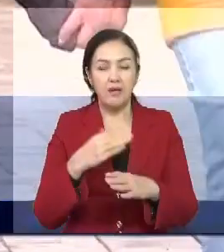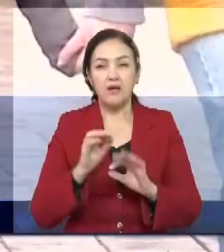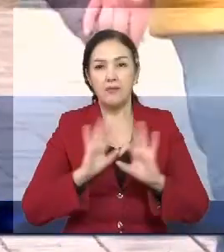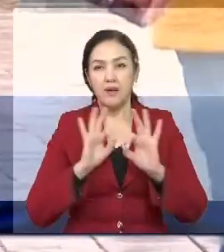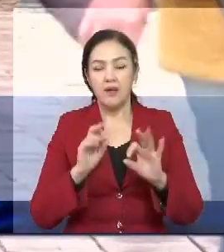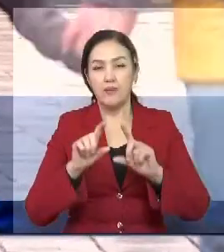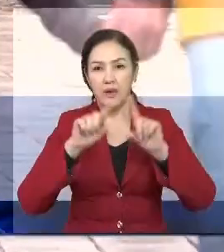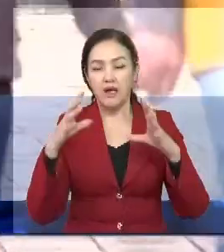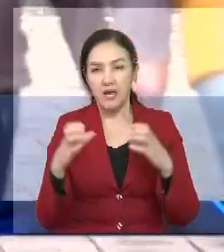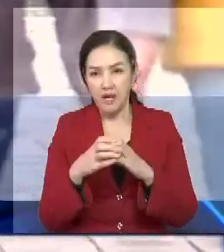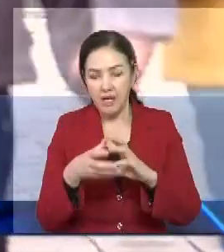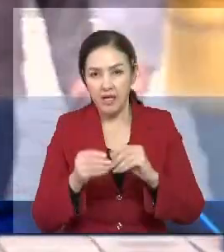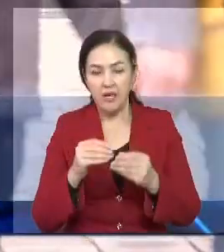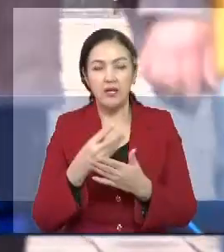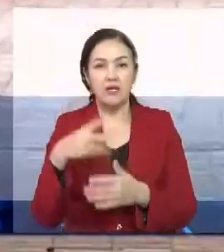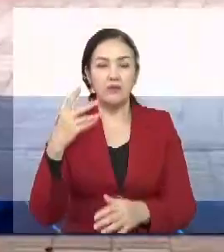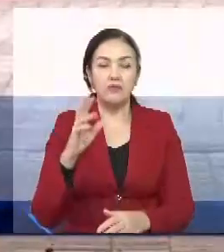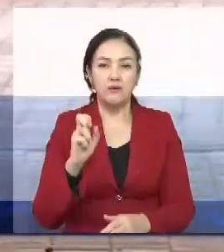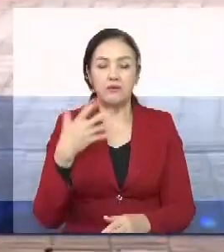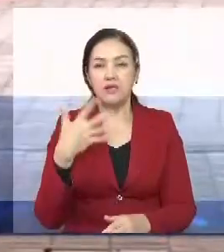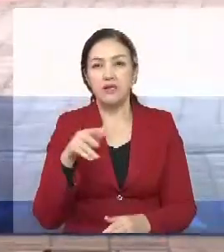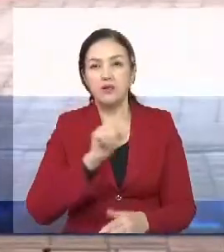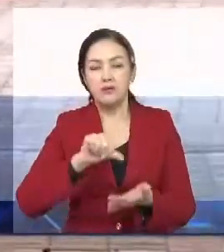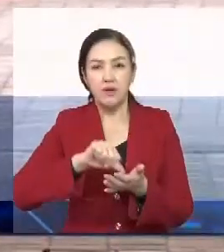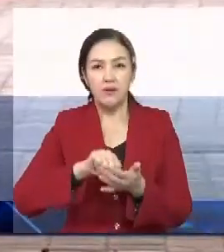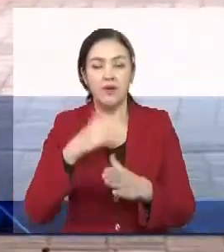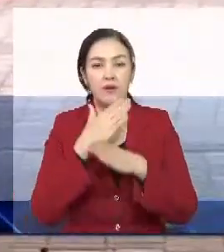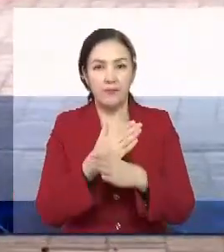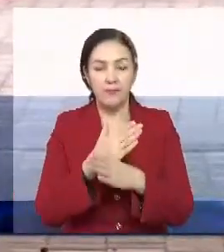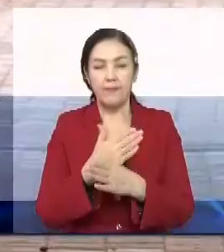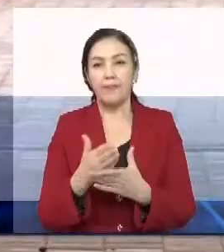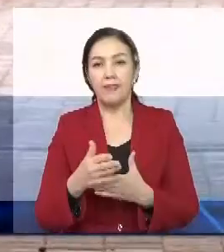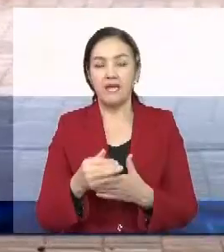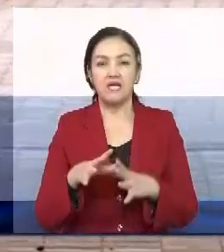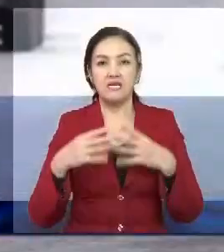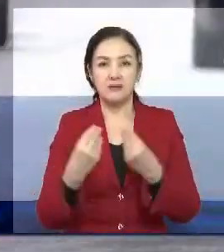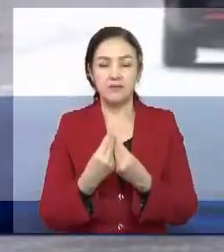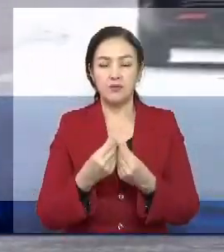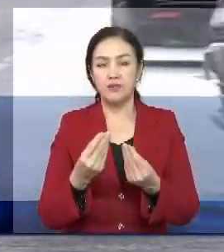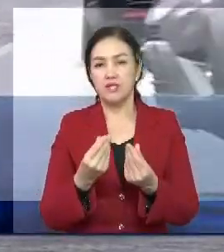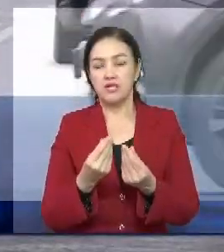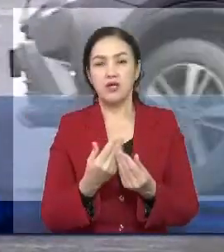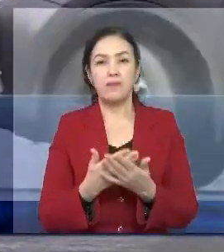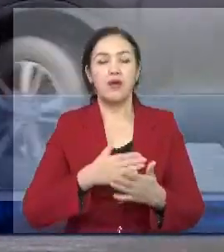рамках проекта. Кроме того, 250 участникам была оказана помощь в составлении семейного